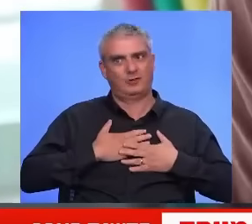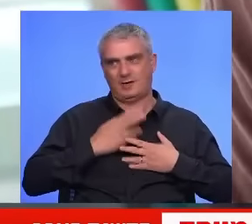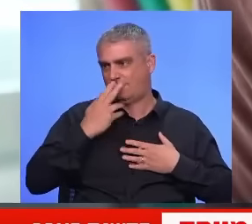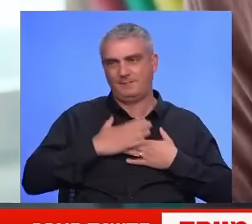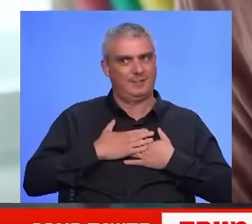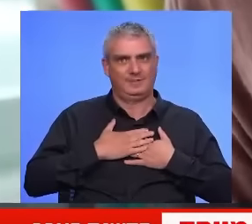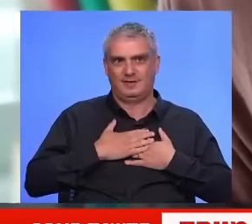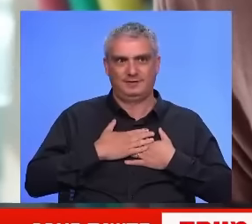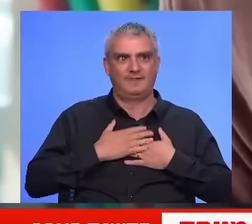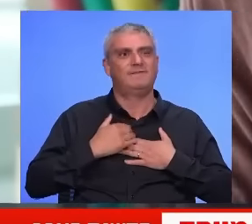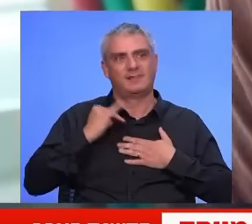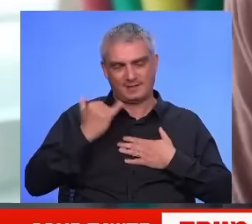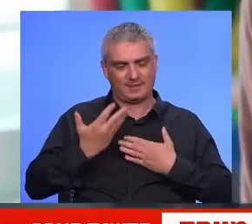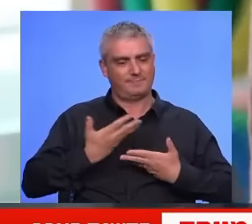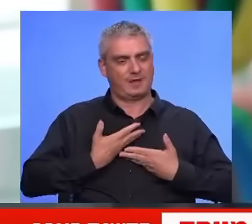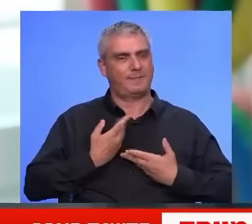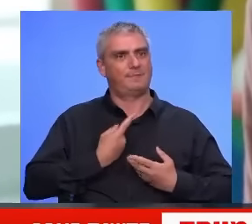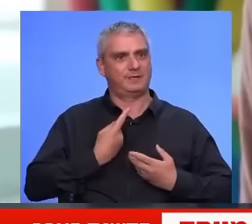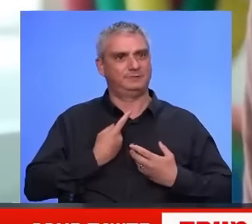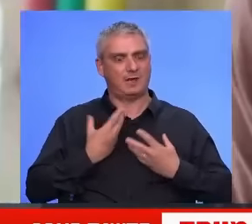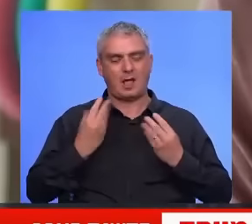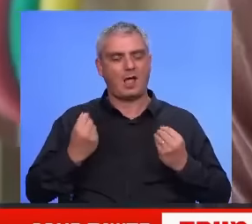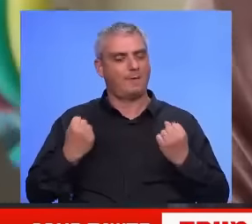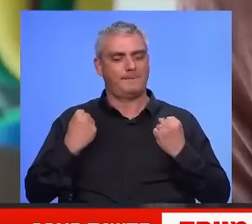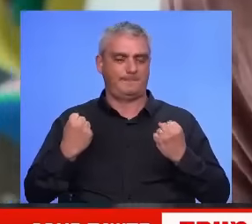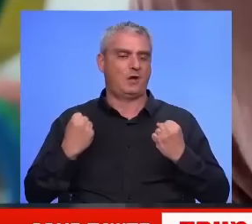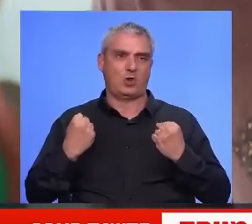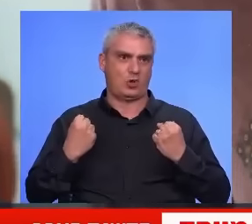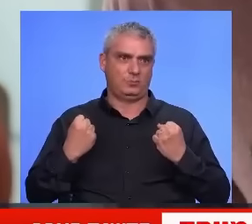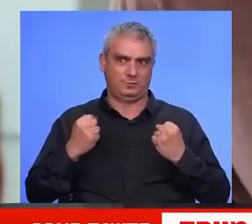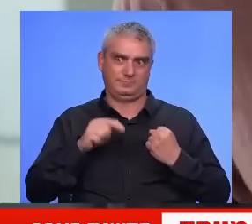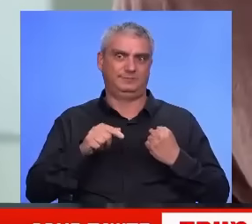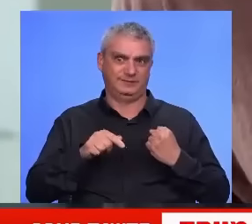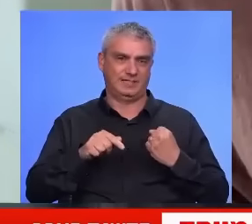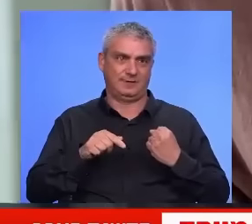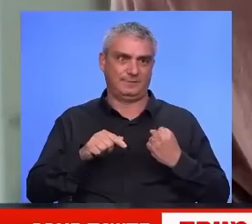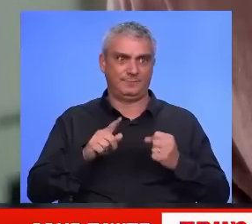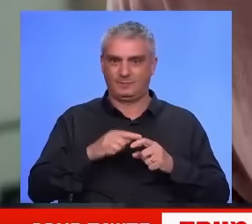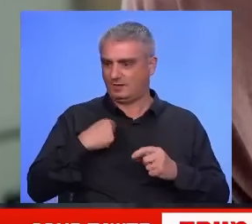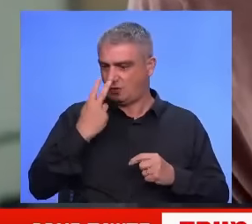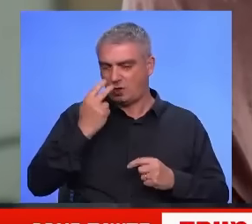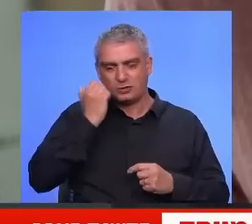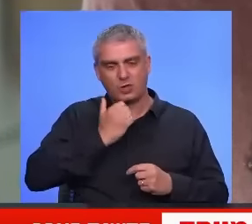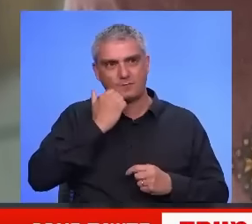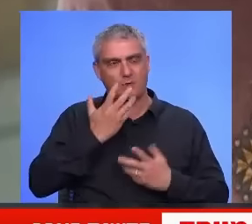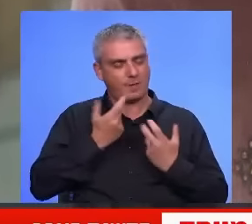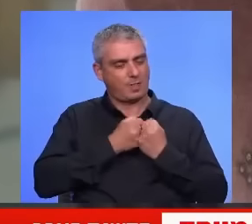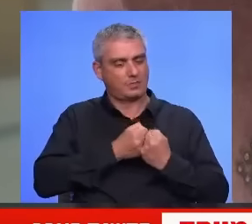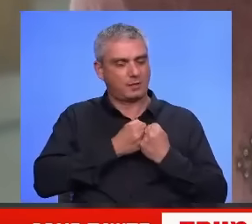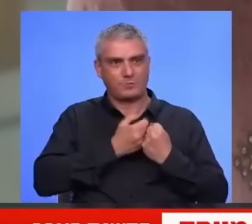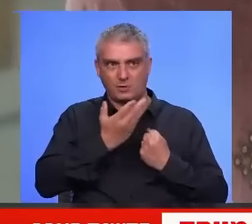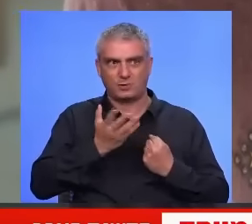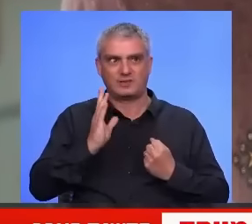בעיניי, ואני כן מקבלת בעצמי הרבה כוחות מזה. כאילו, אני רואה יום-יום את ההתמודדות